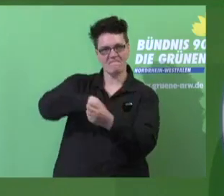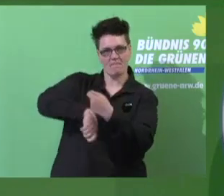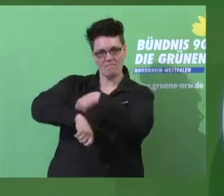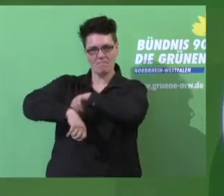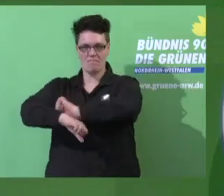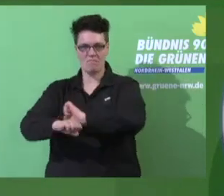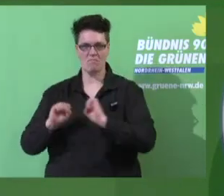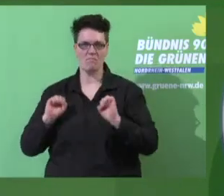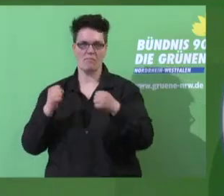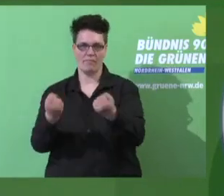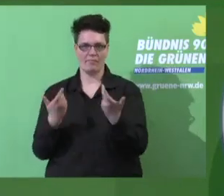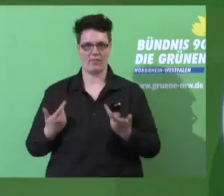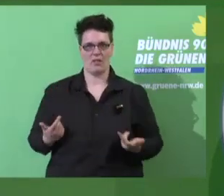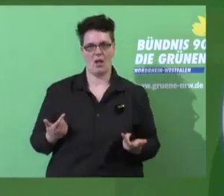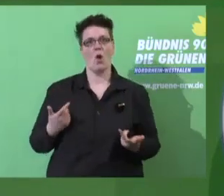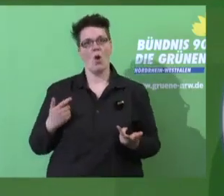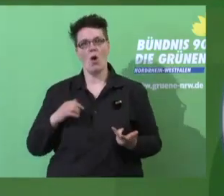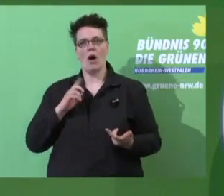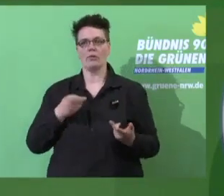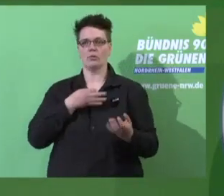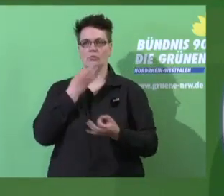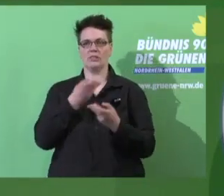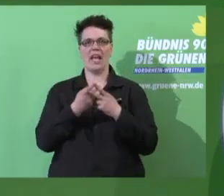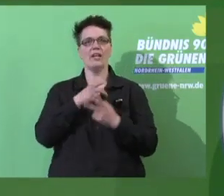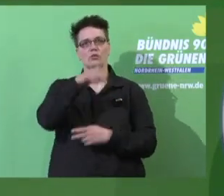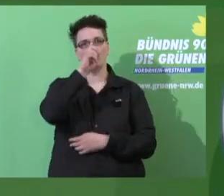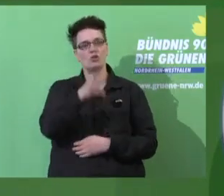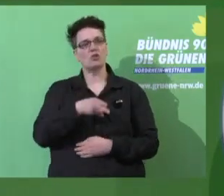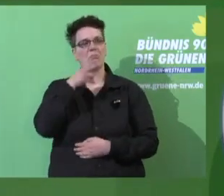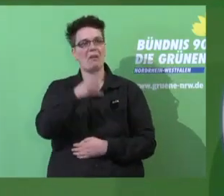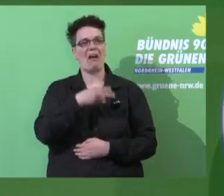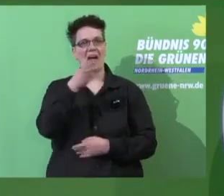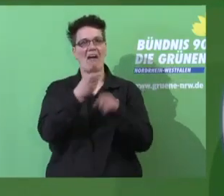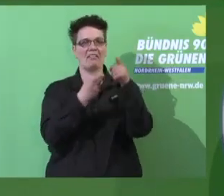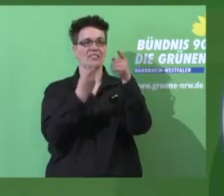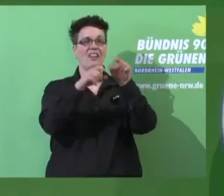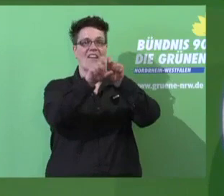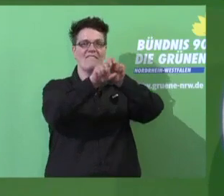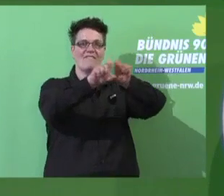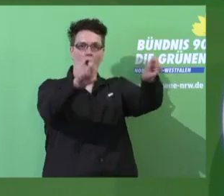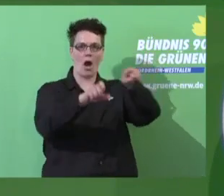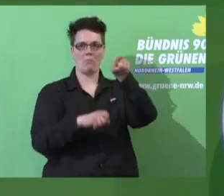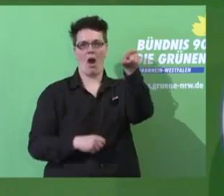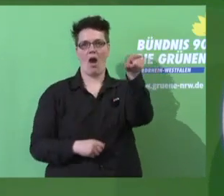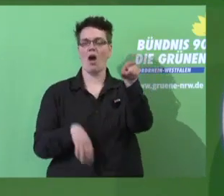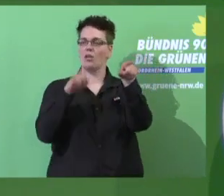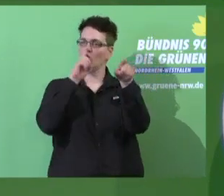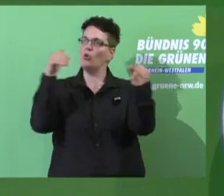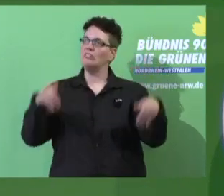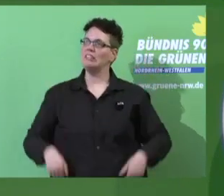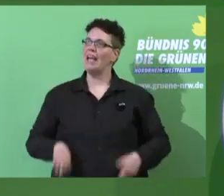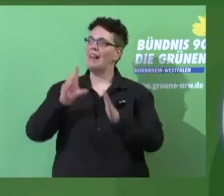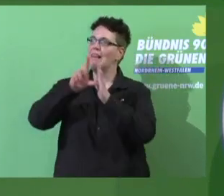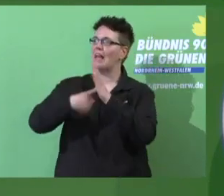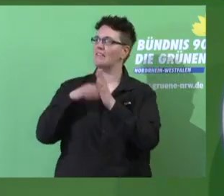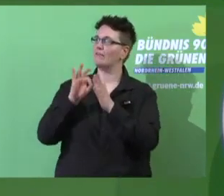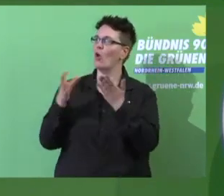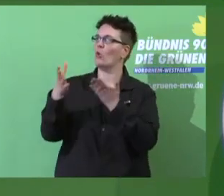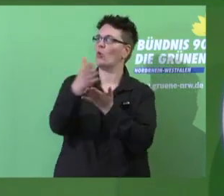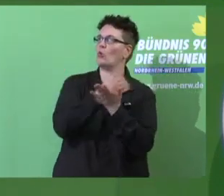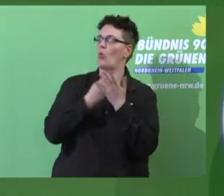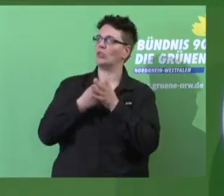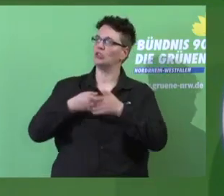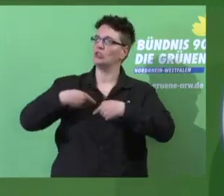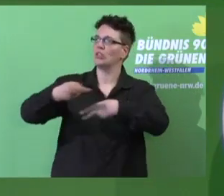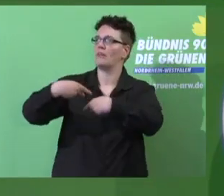als Konzern gesehen wird und sehr, sehr wenig als Dienstleister für ökologischen Transport von Menschen und Gütern.